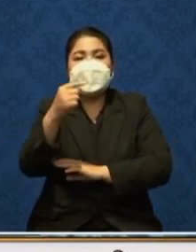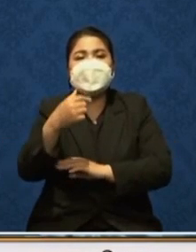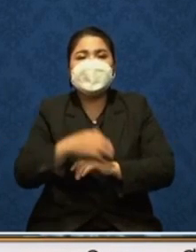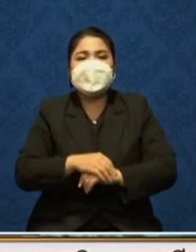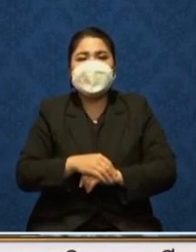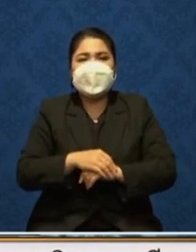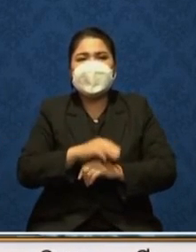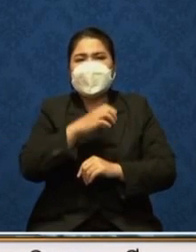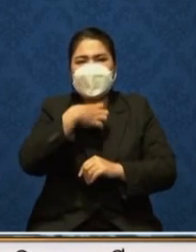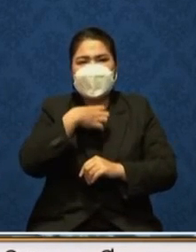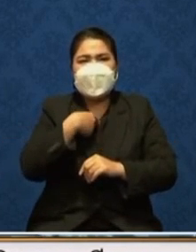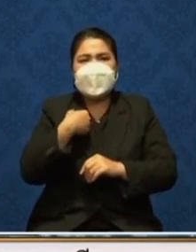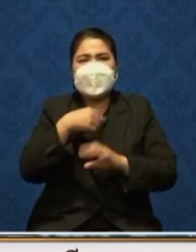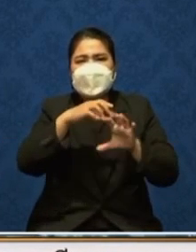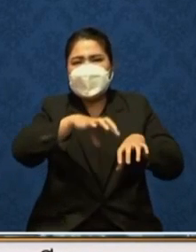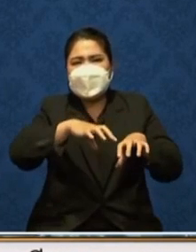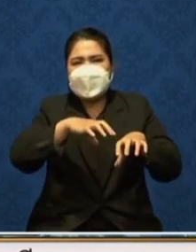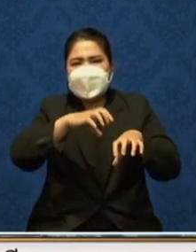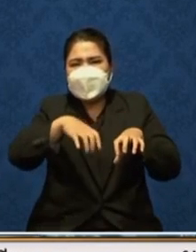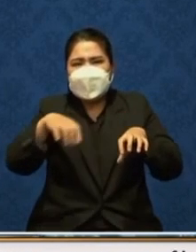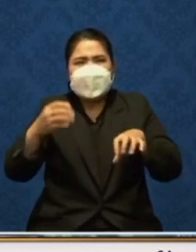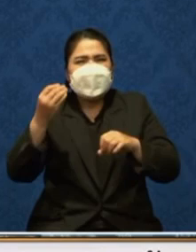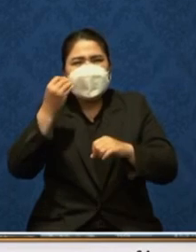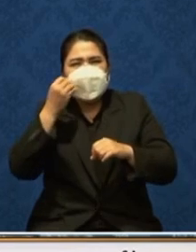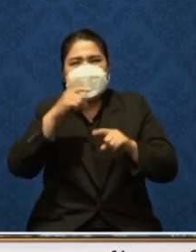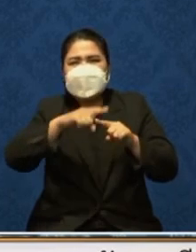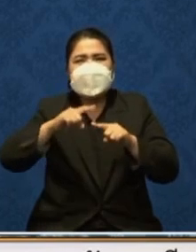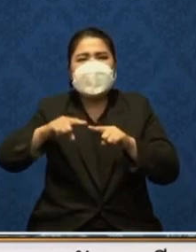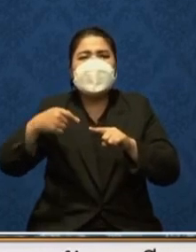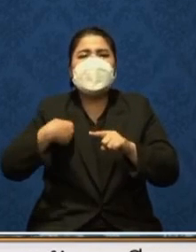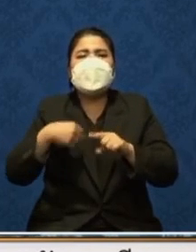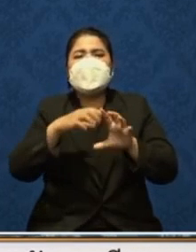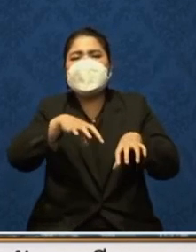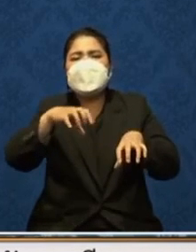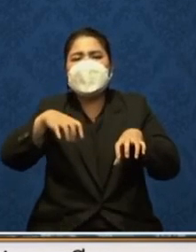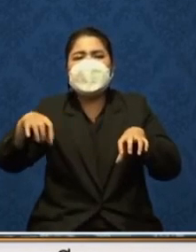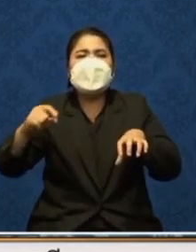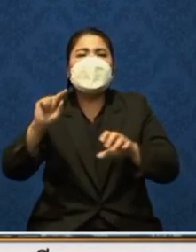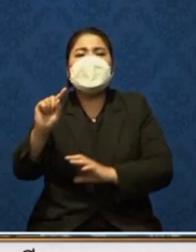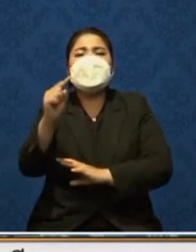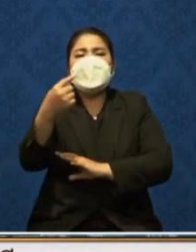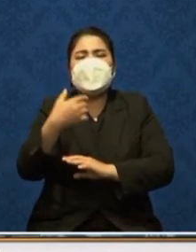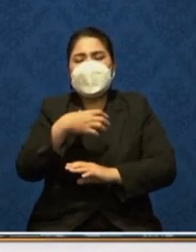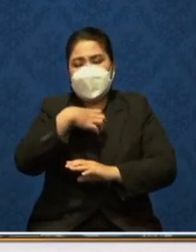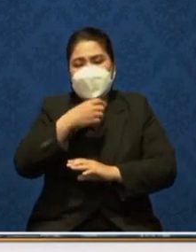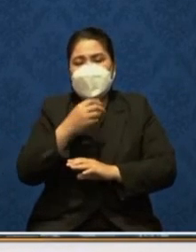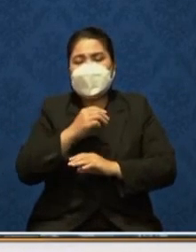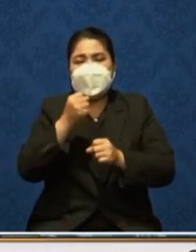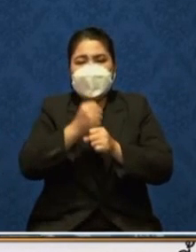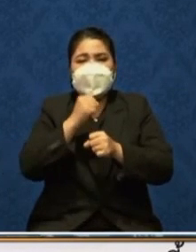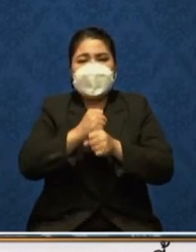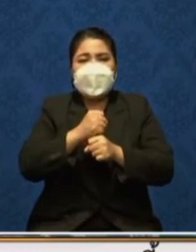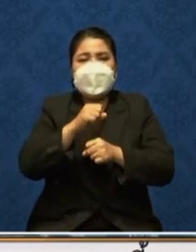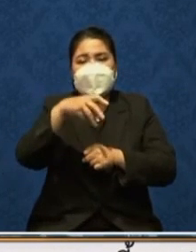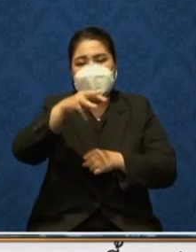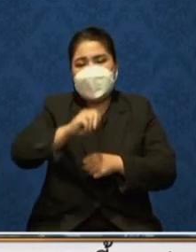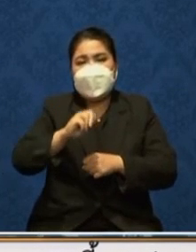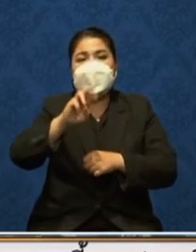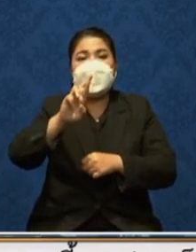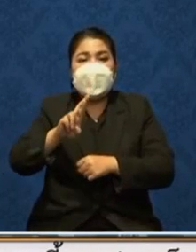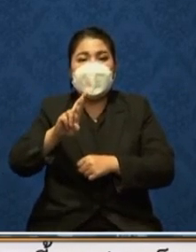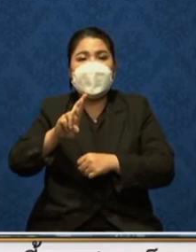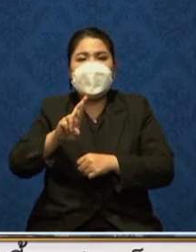สรางเมืองให่ แต่คํ Mandarin คือ การท่จะทําแบ M-RMap สรางเมืองใหม่ได้จริหรอไม่